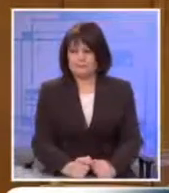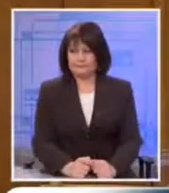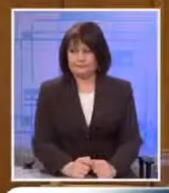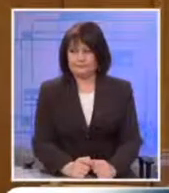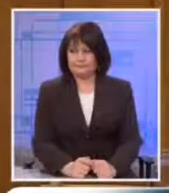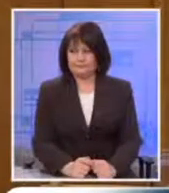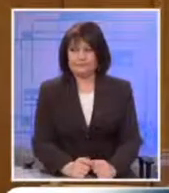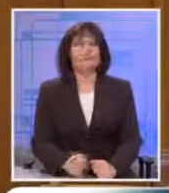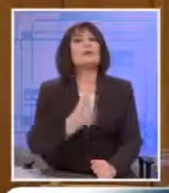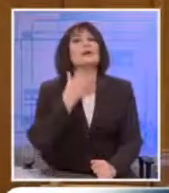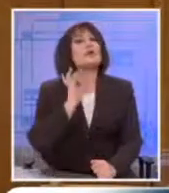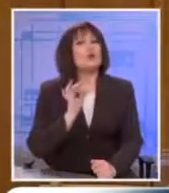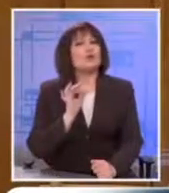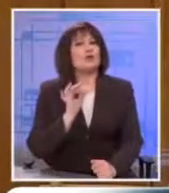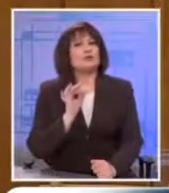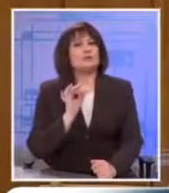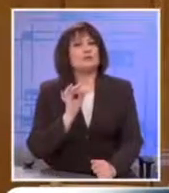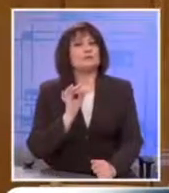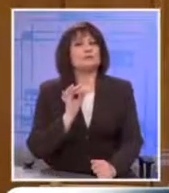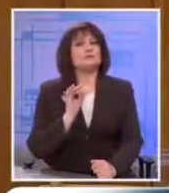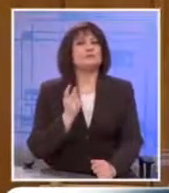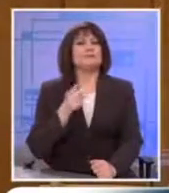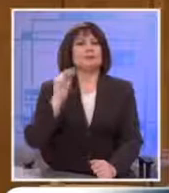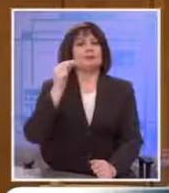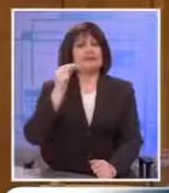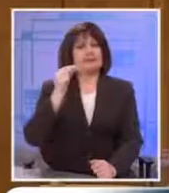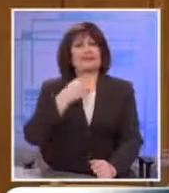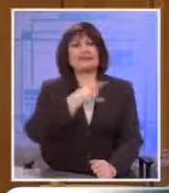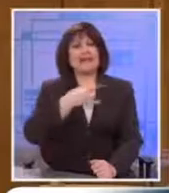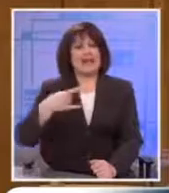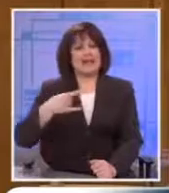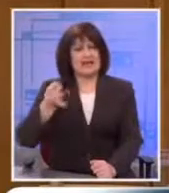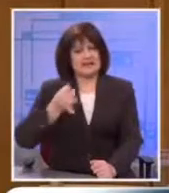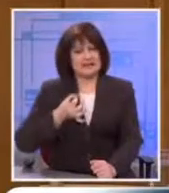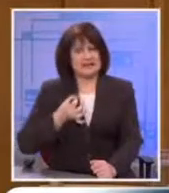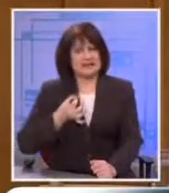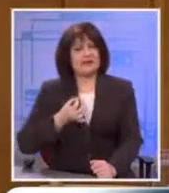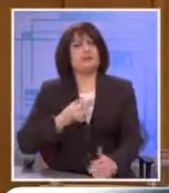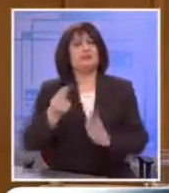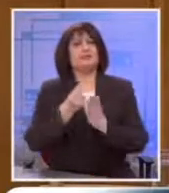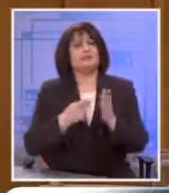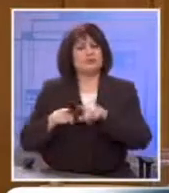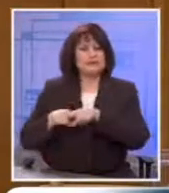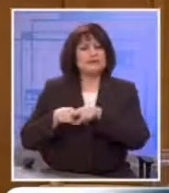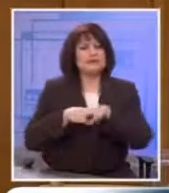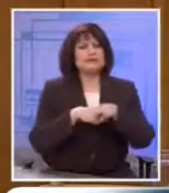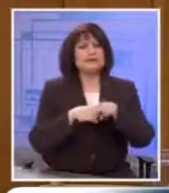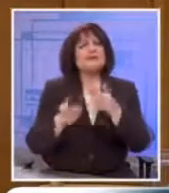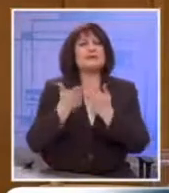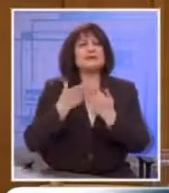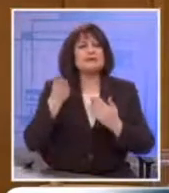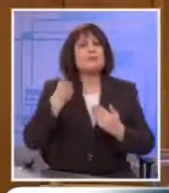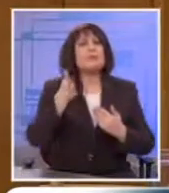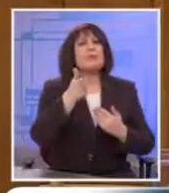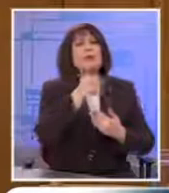Γιατί έχουμε δει, όπως έχει πει ο συνάδελφος κύριος Ζαχαριάς, που πολλές φορές πηγαίνω μαζί τους επισκέψεις,